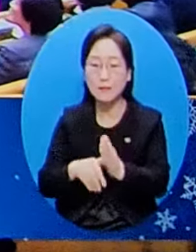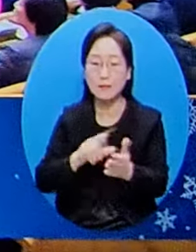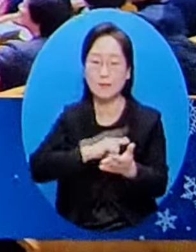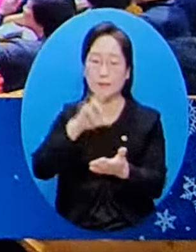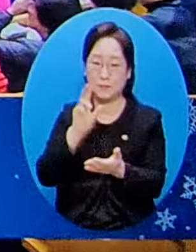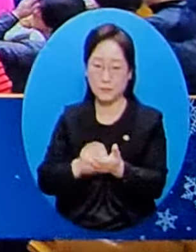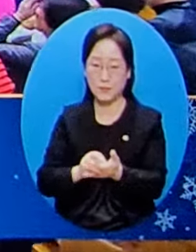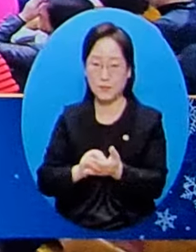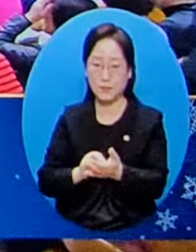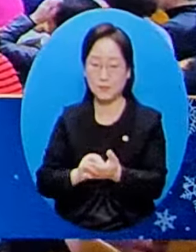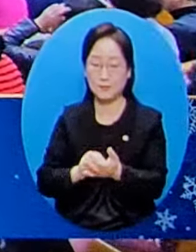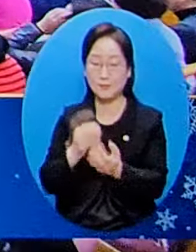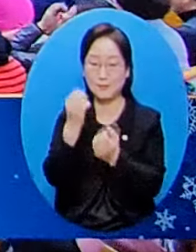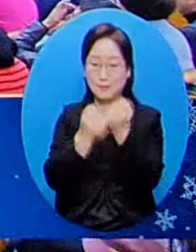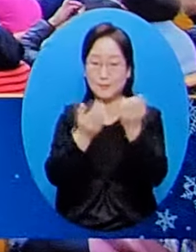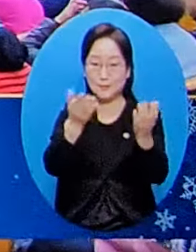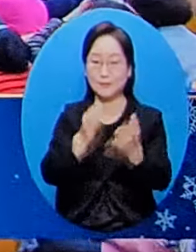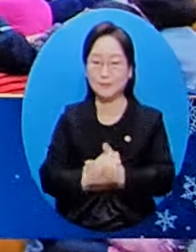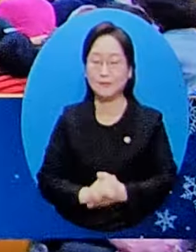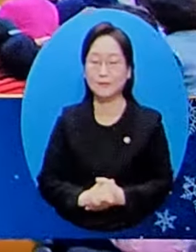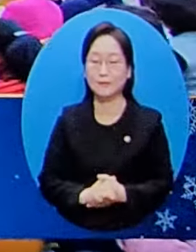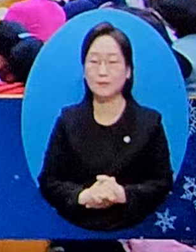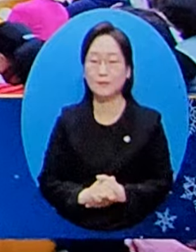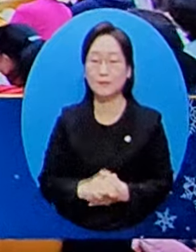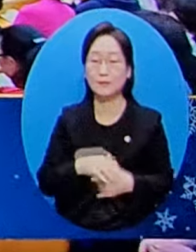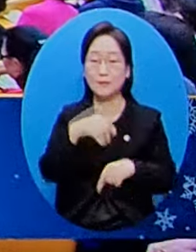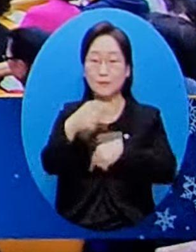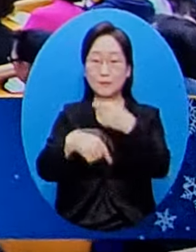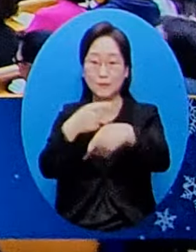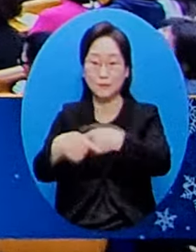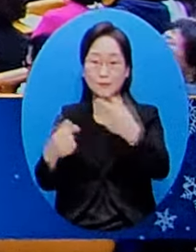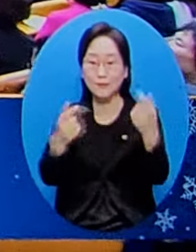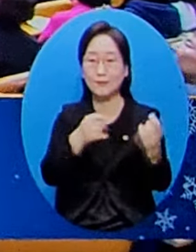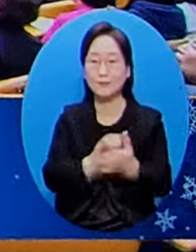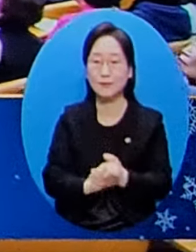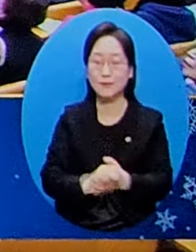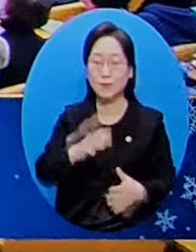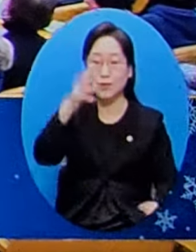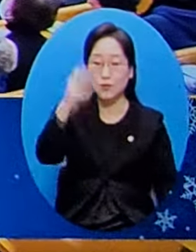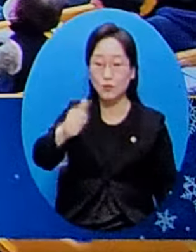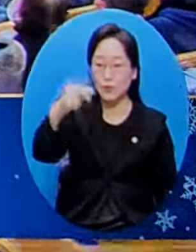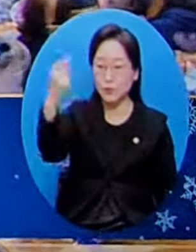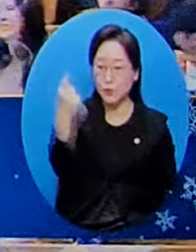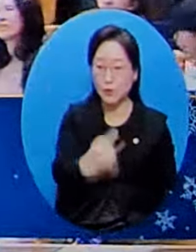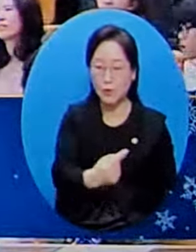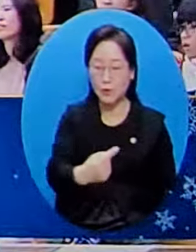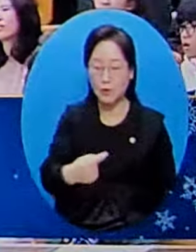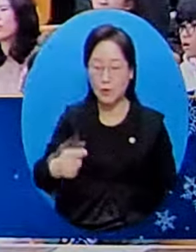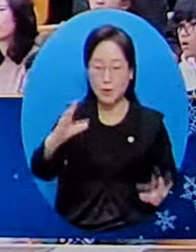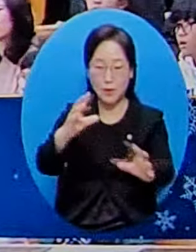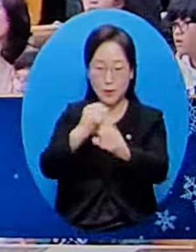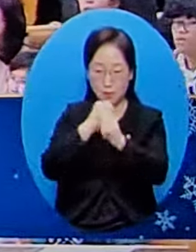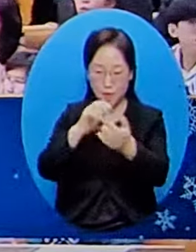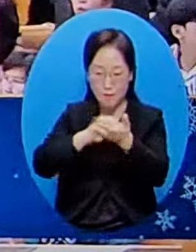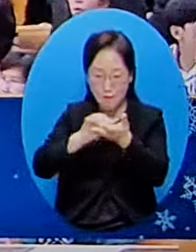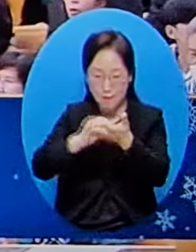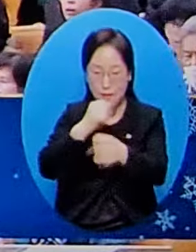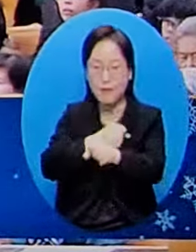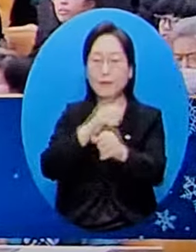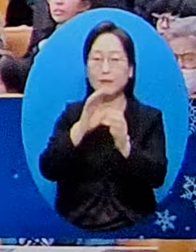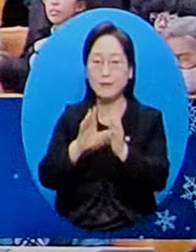제목으로 함께 말씀을 나누기를 원합니다. 한번 함께 제목을 따라해 주시기 바랍니다. 주인이 돌아와 결산할 때,